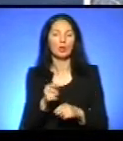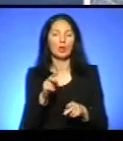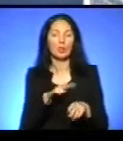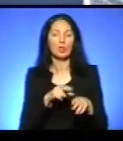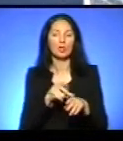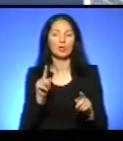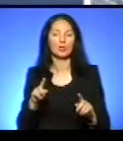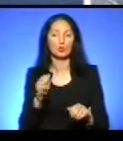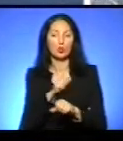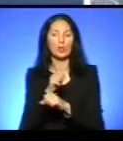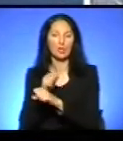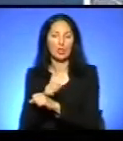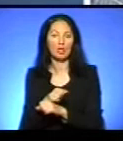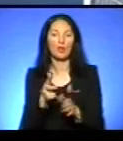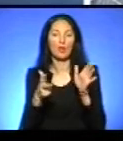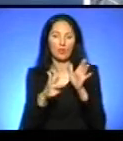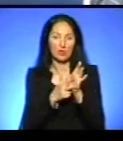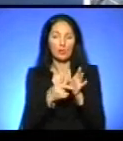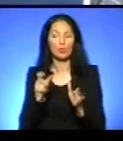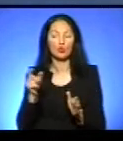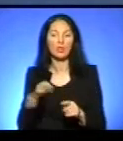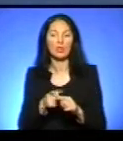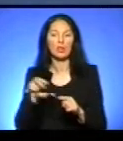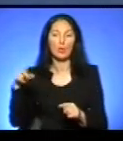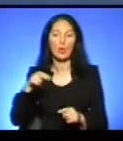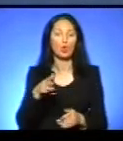які переходили дорогу поза межами пішохідного переходу.